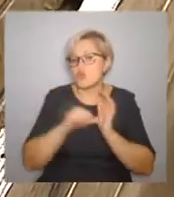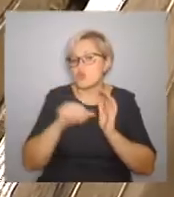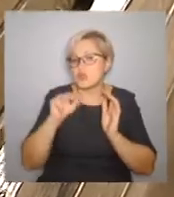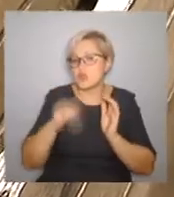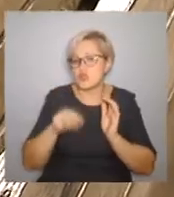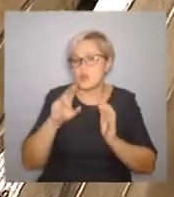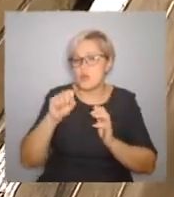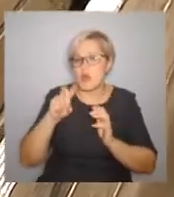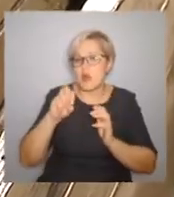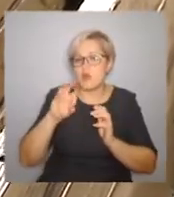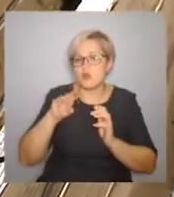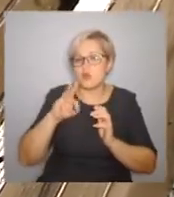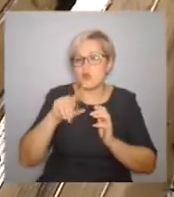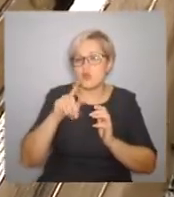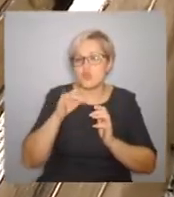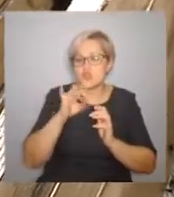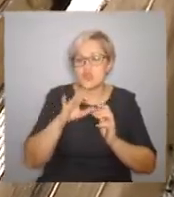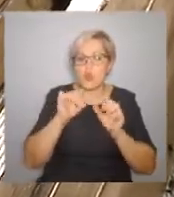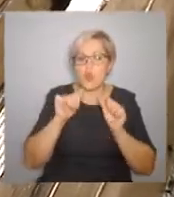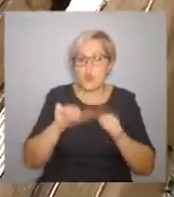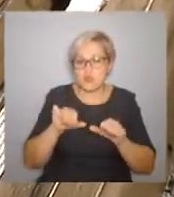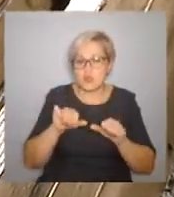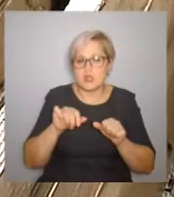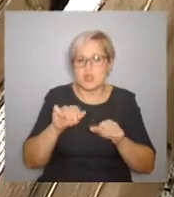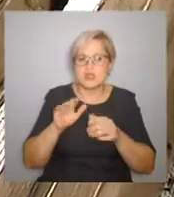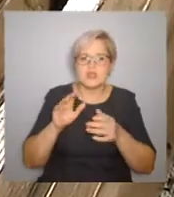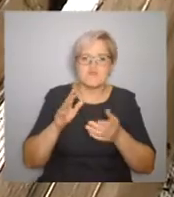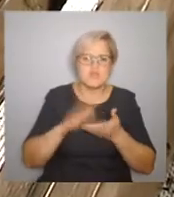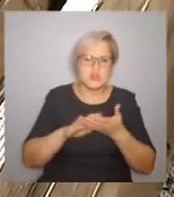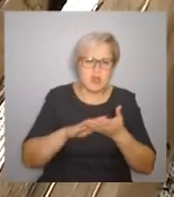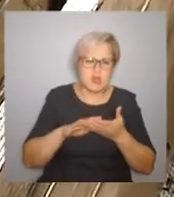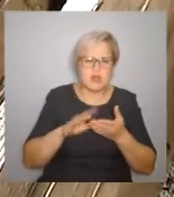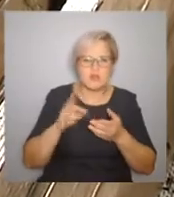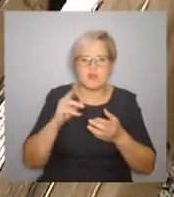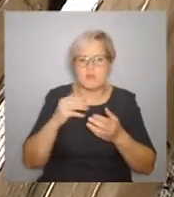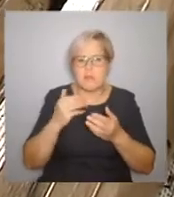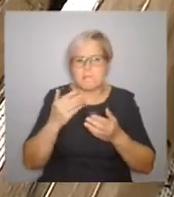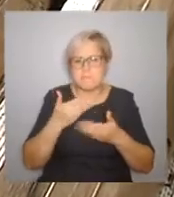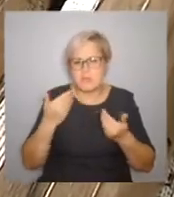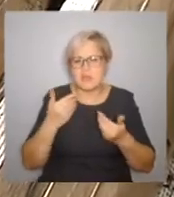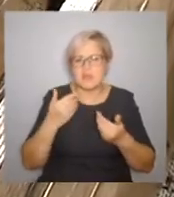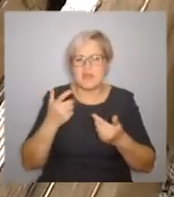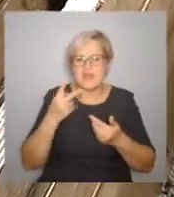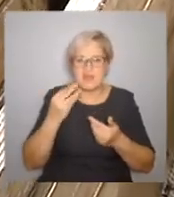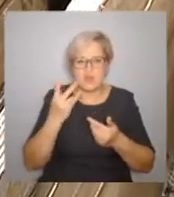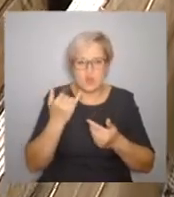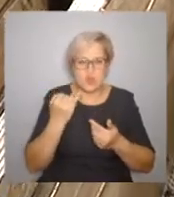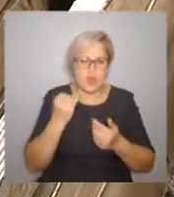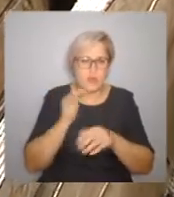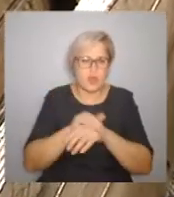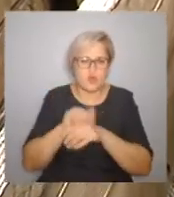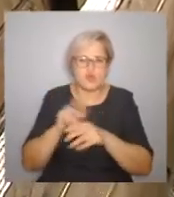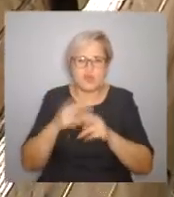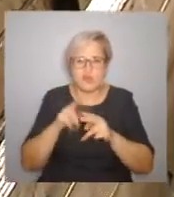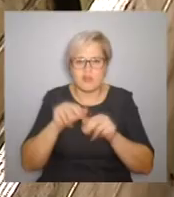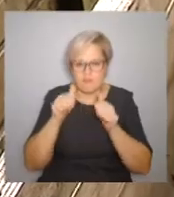доисторические глины и обнаружили. Это фрагмент ребра мамонта, небольшого мамонта, видимо. А вот это вот фрагмент